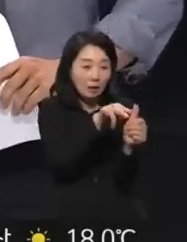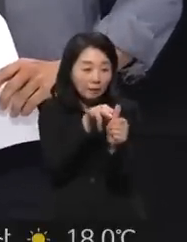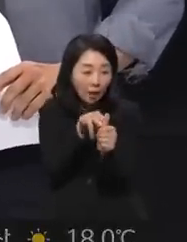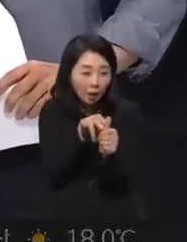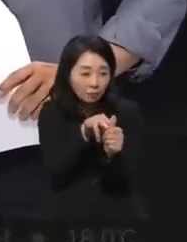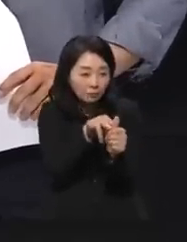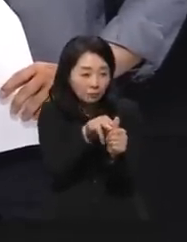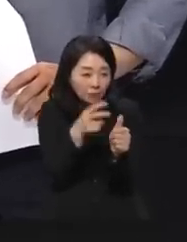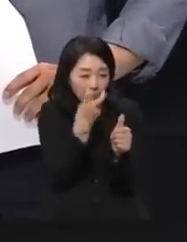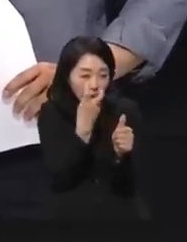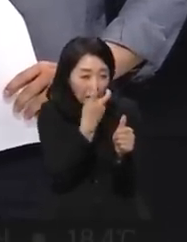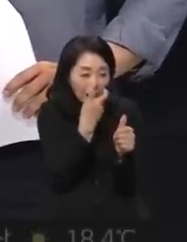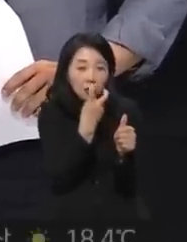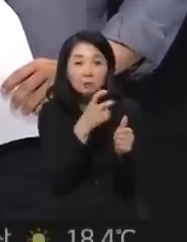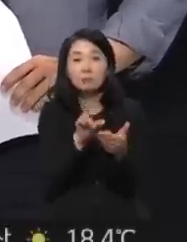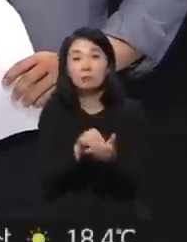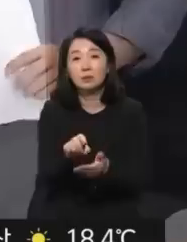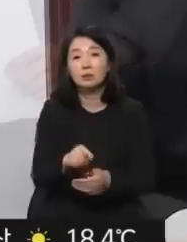파악했다는 점이 논란이 됐는데요.